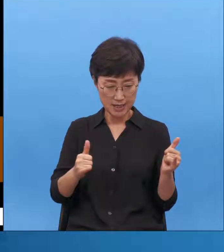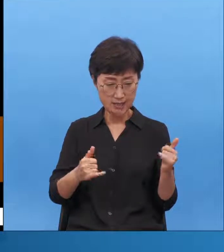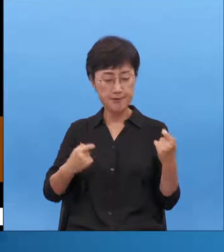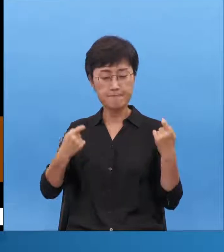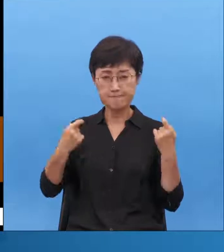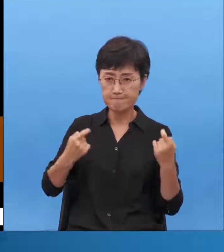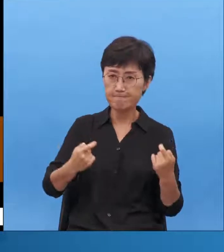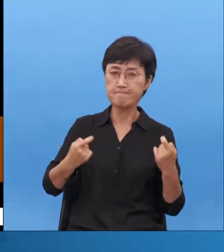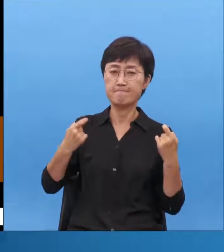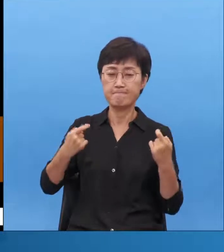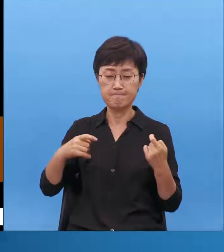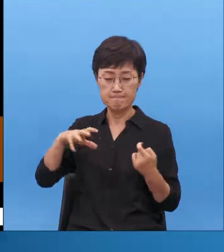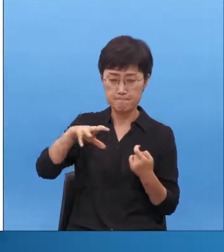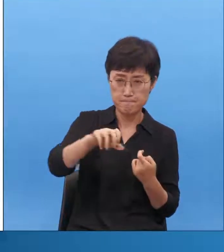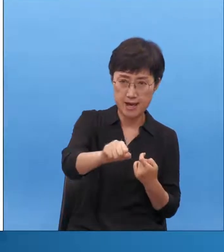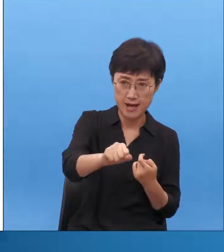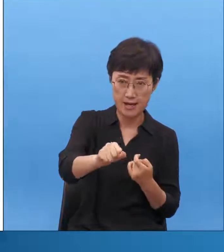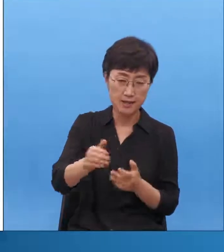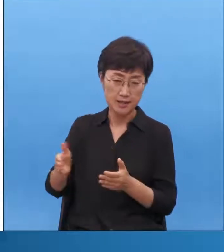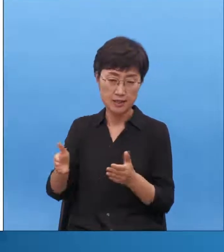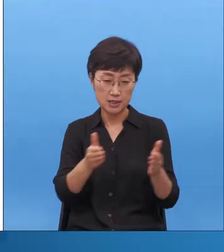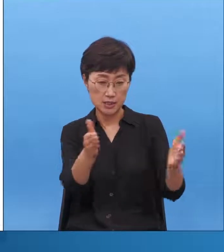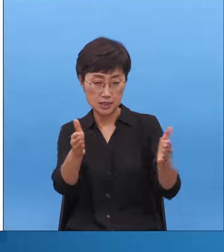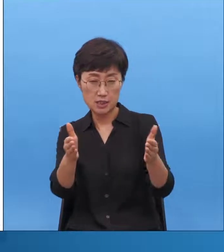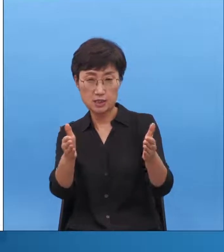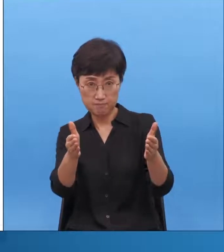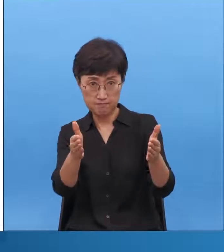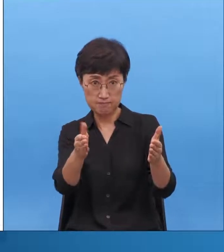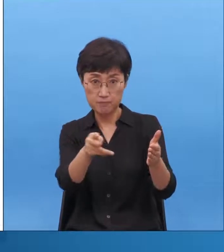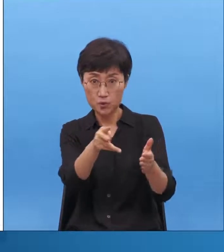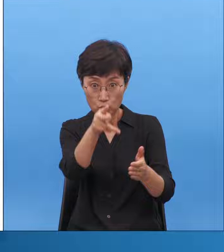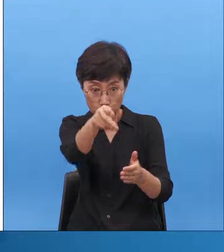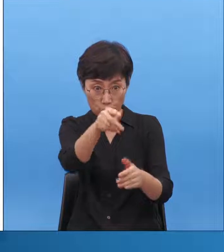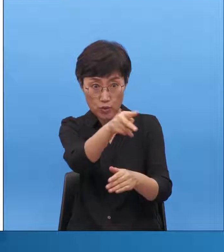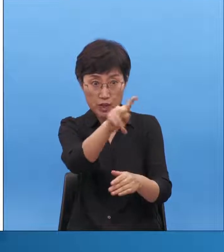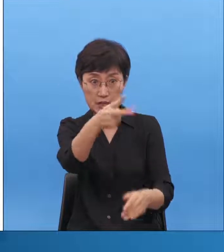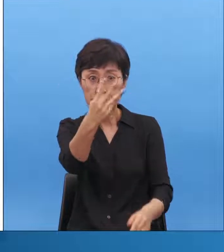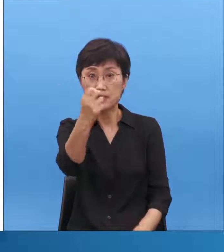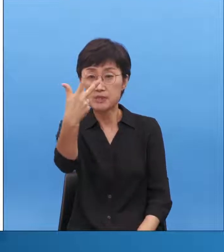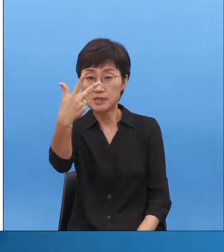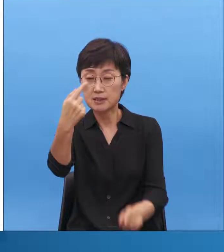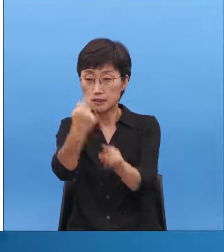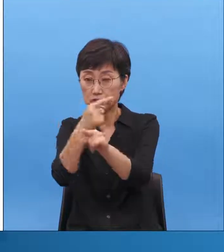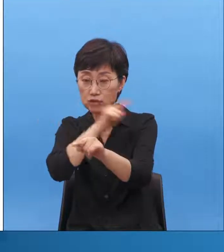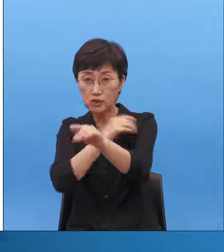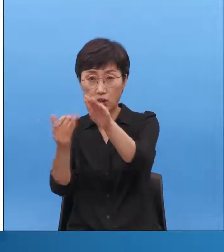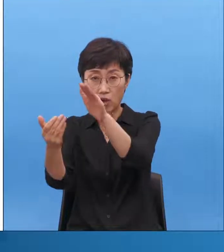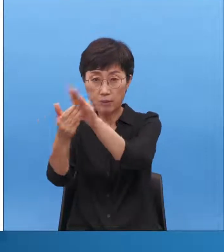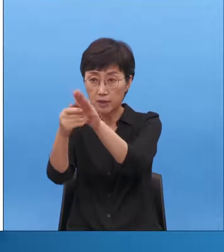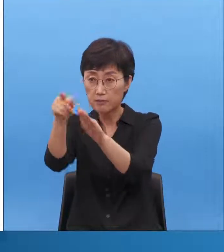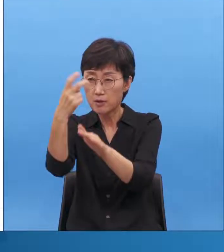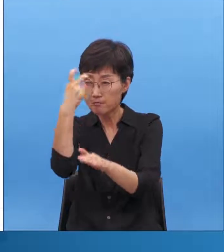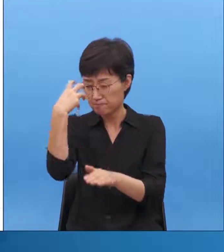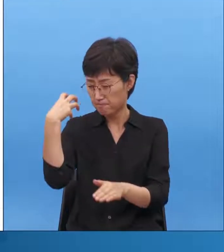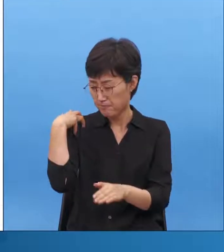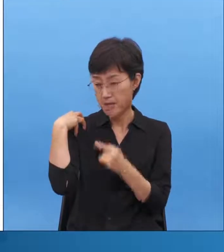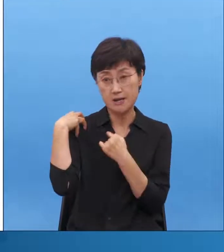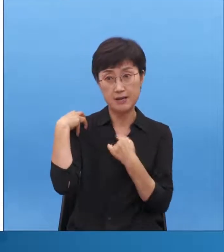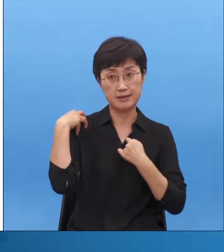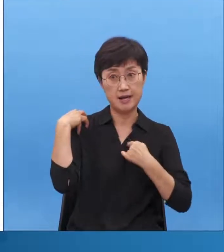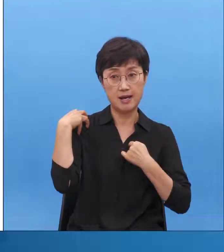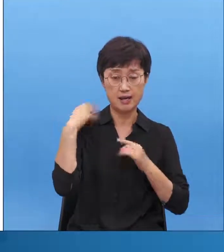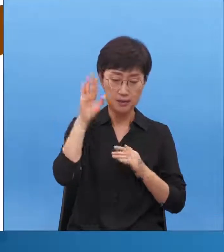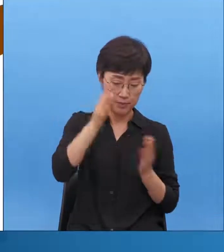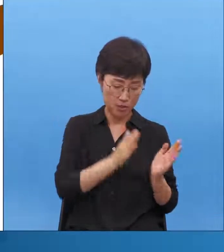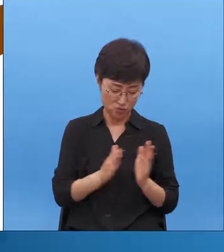길로 가는 랩넌트 여정, 237 치유 서밋을 향해 실제 플랫폼, 파수망대, 안테나를 만드는 미래